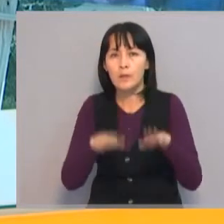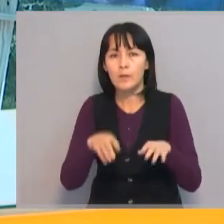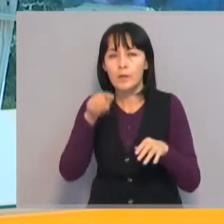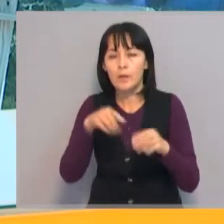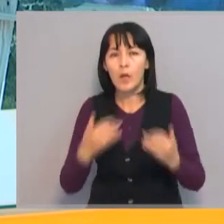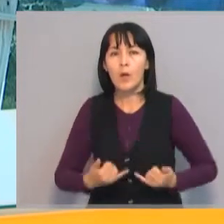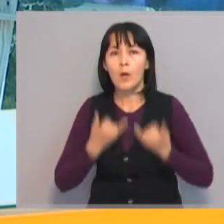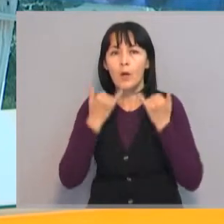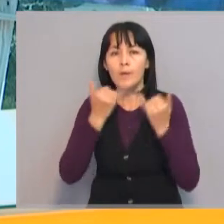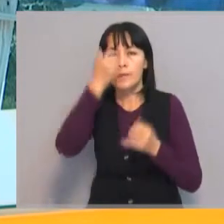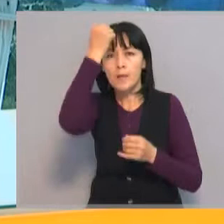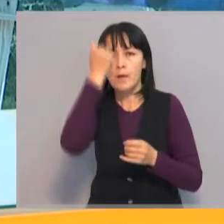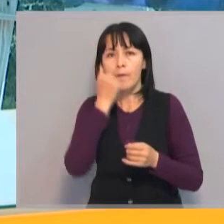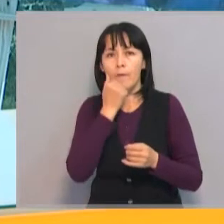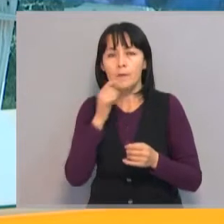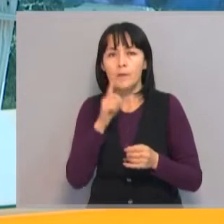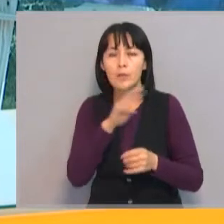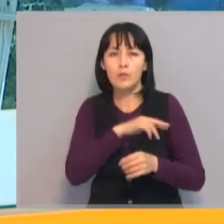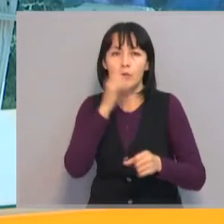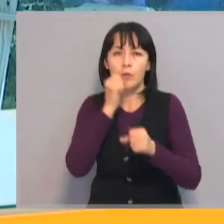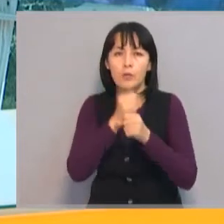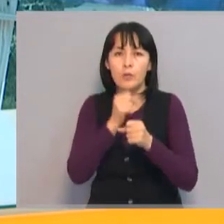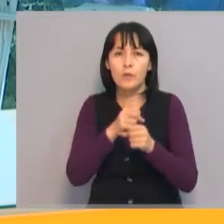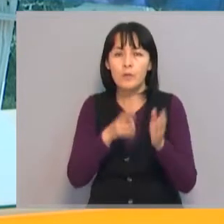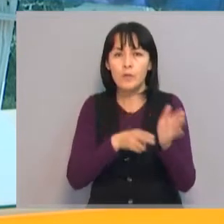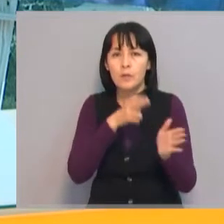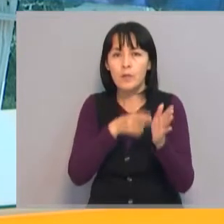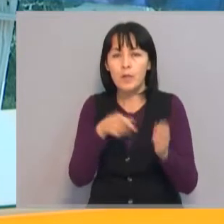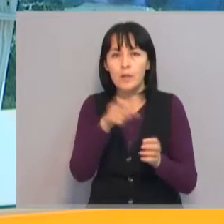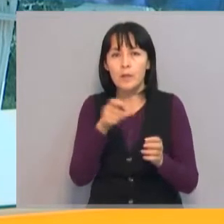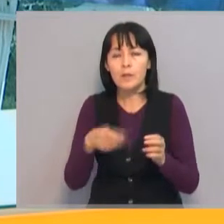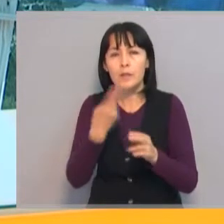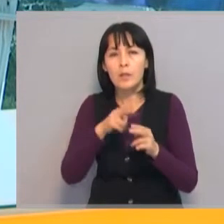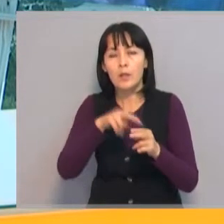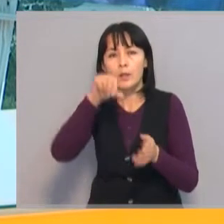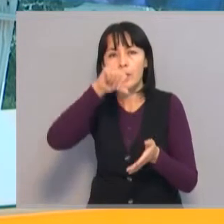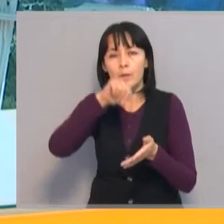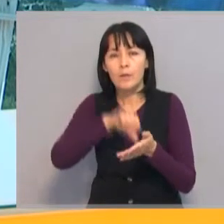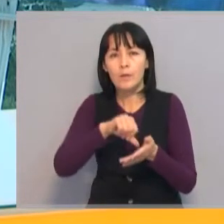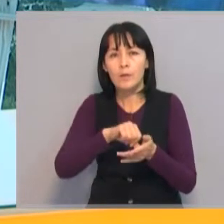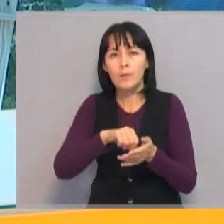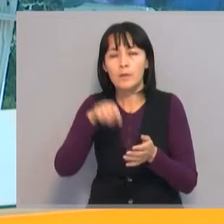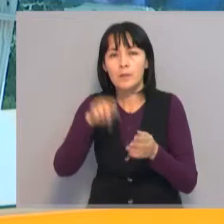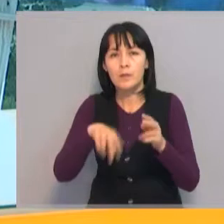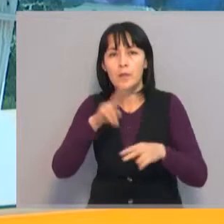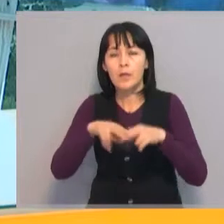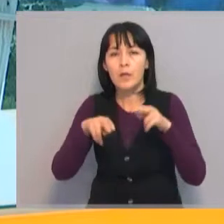данью уважения и благодарности за самоотверженный труд железнодорожников, которые приняли участие в